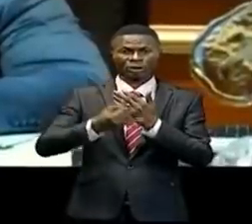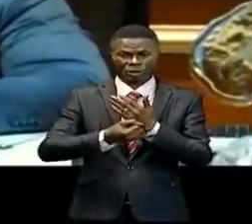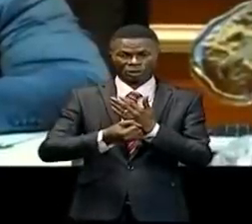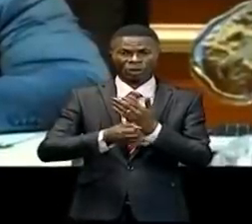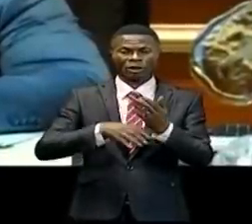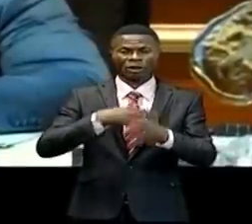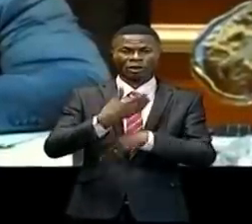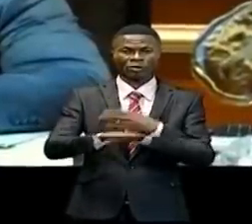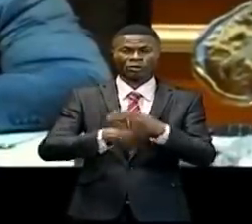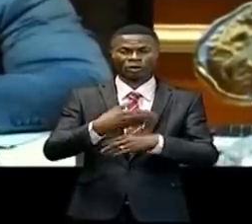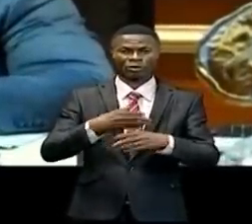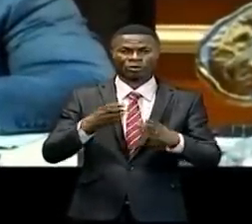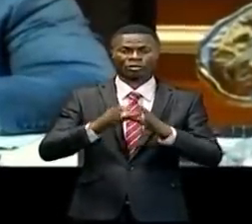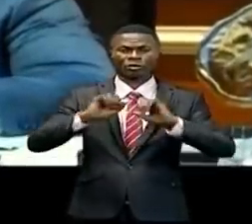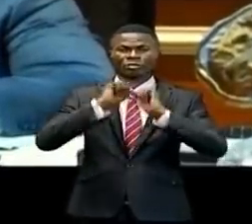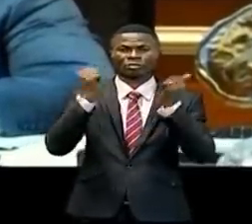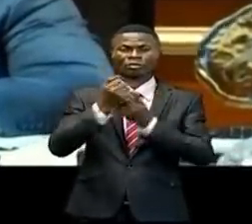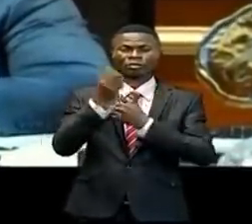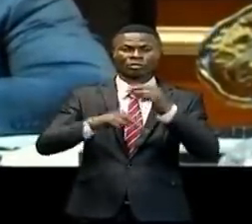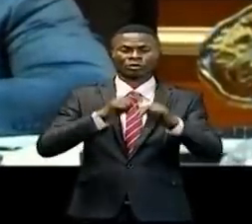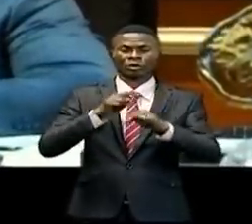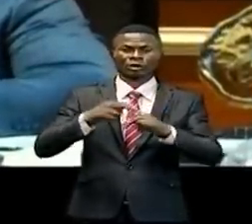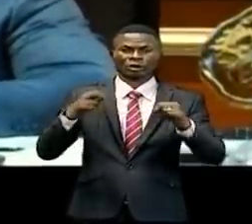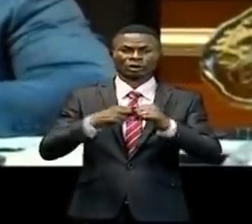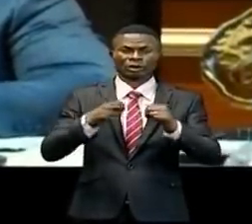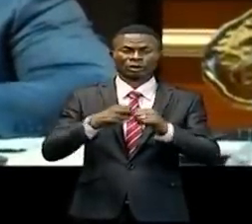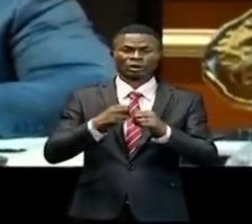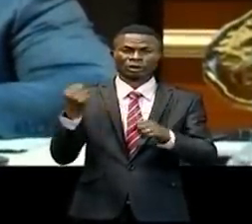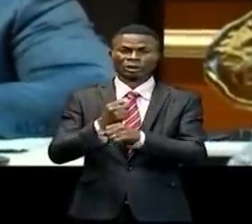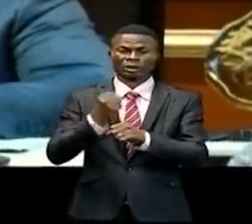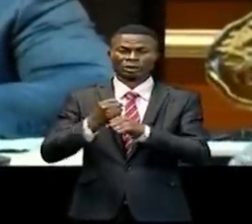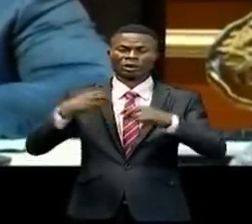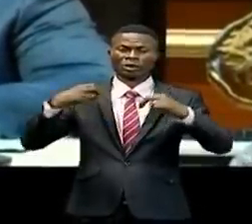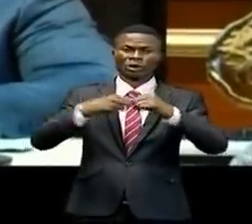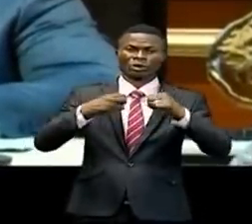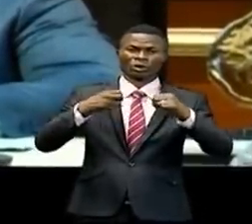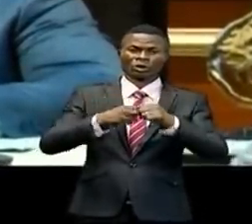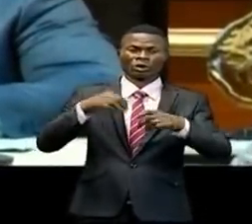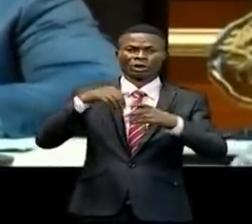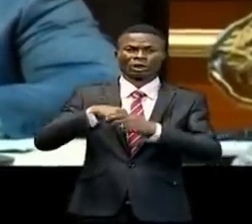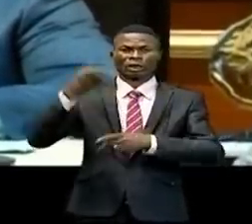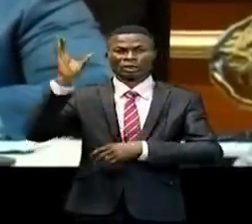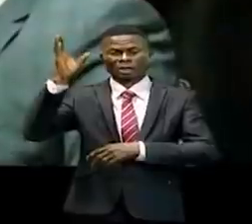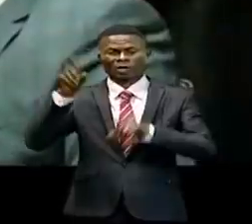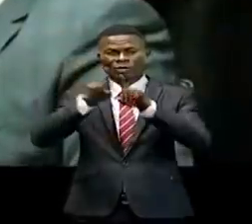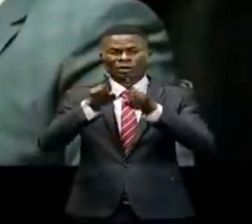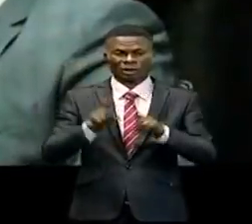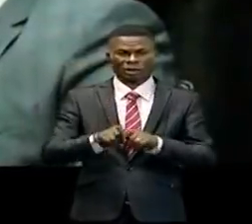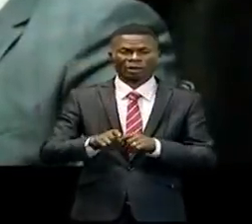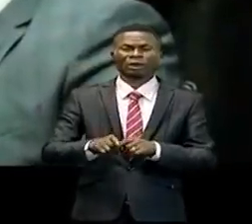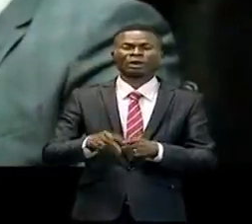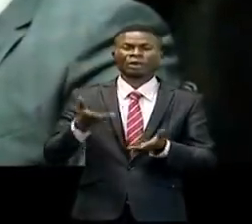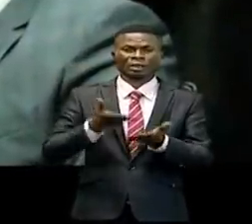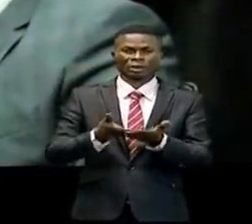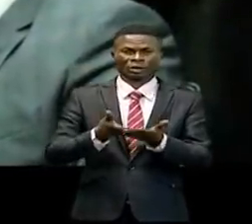réalisé par l'Agence nationale de l'électricité des services énergétiques en milieu rural et périurbain, ANSER.